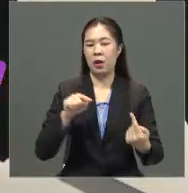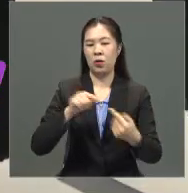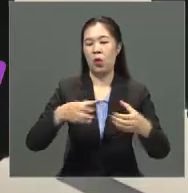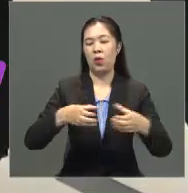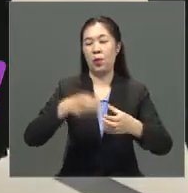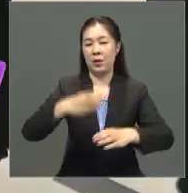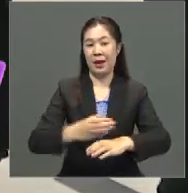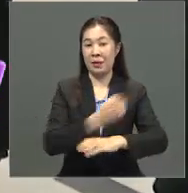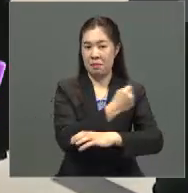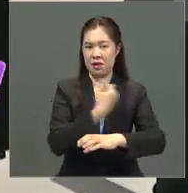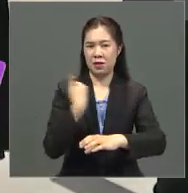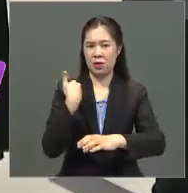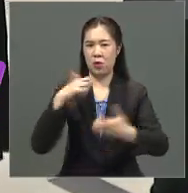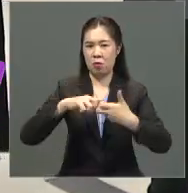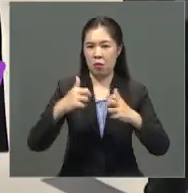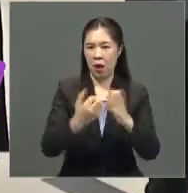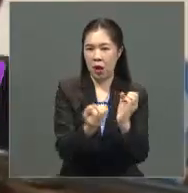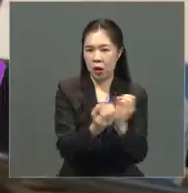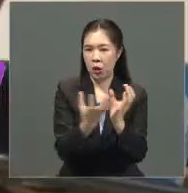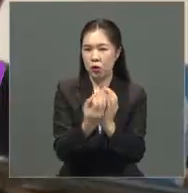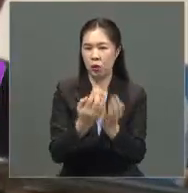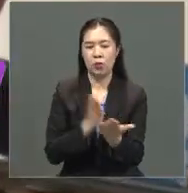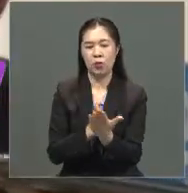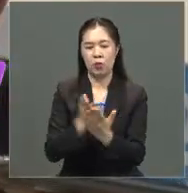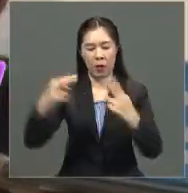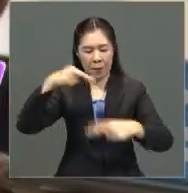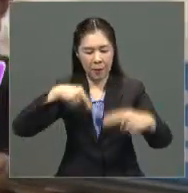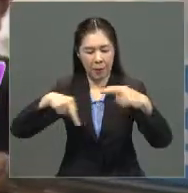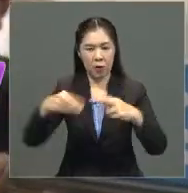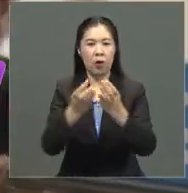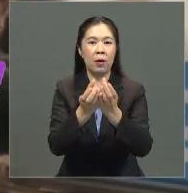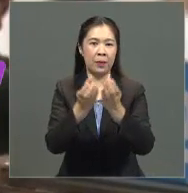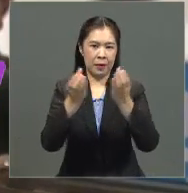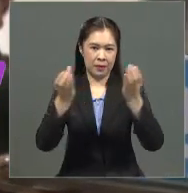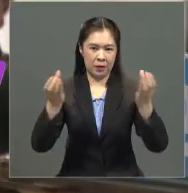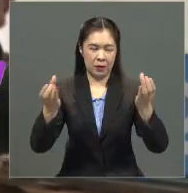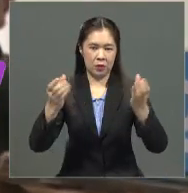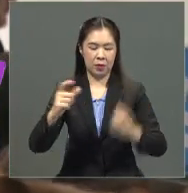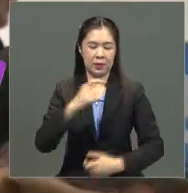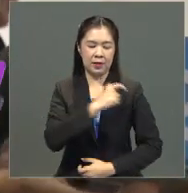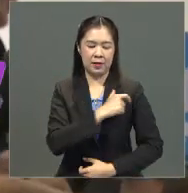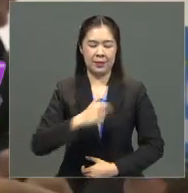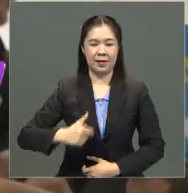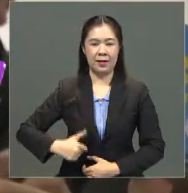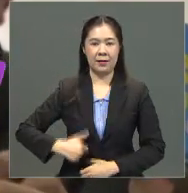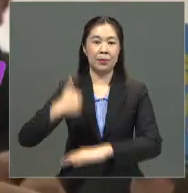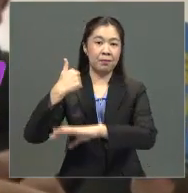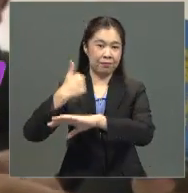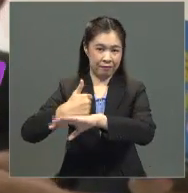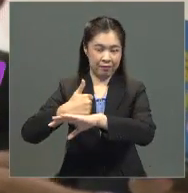เมืองเนี่ยกระทำการใดที่อาจเป็นปฏิบัติต่อการปกครองในระบอบประชาธิปไตยอันมีพระมหากษัตริย์เป็นประมุข